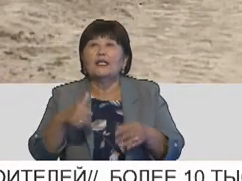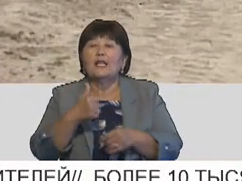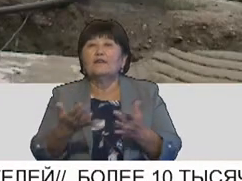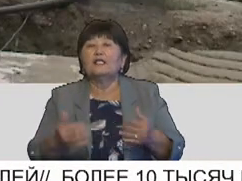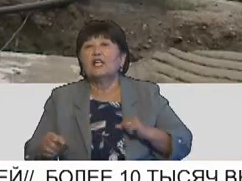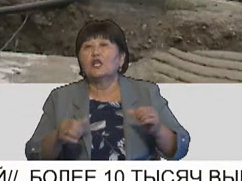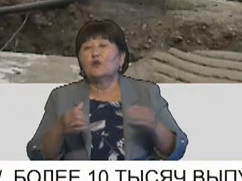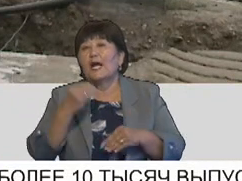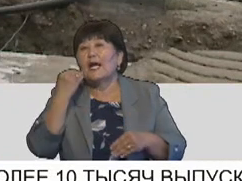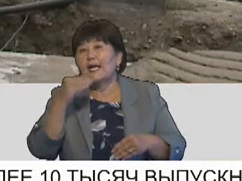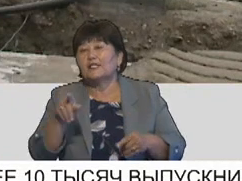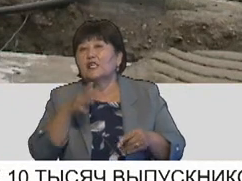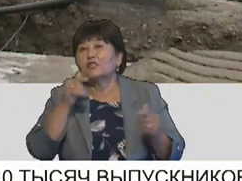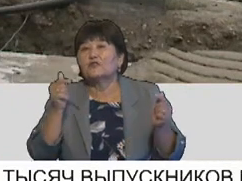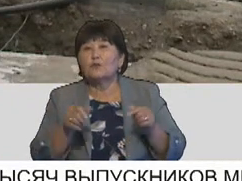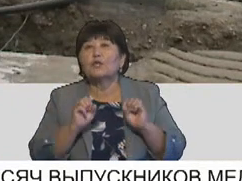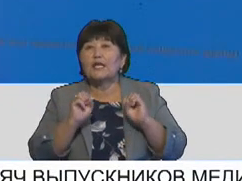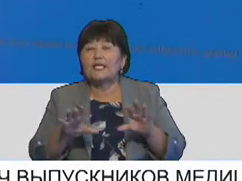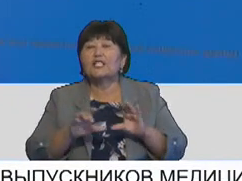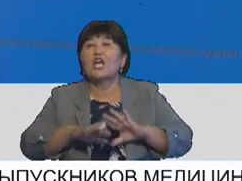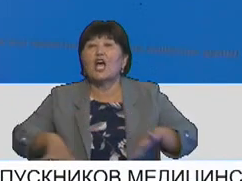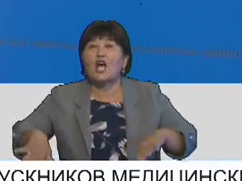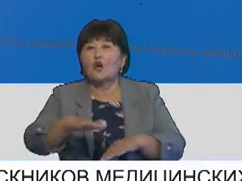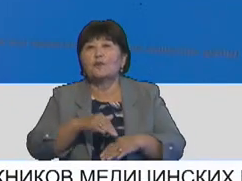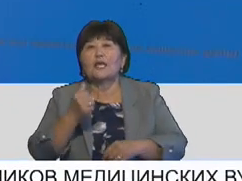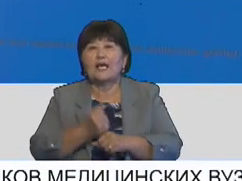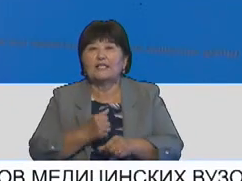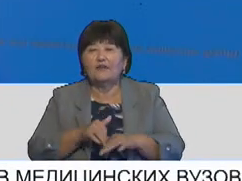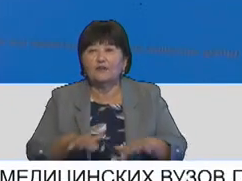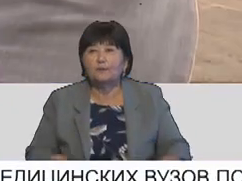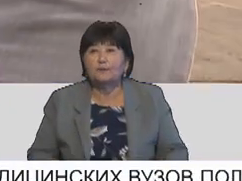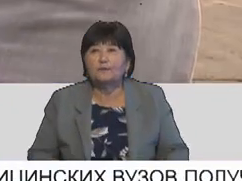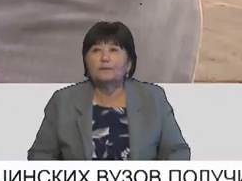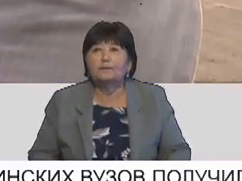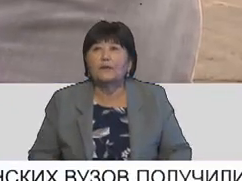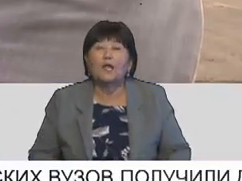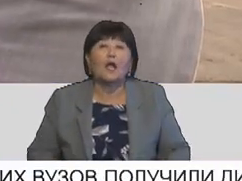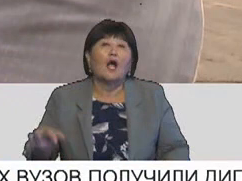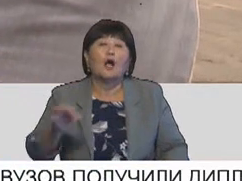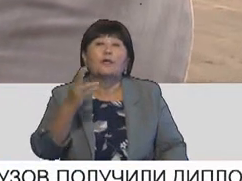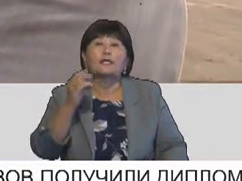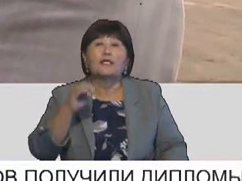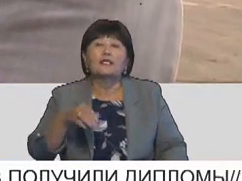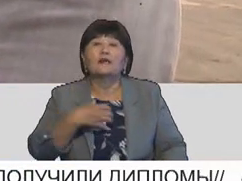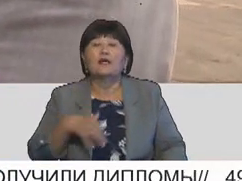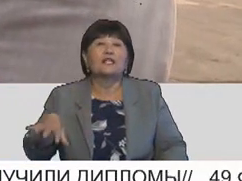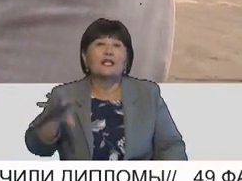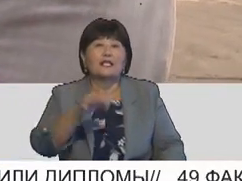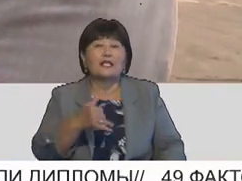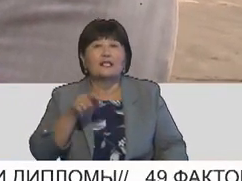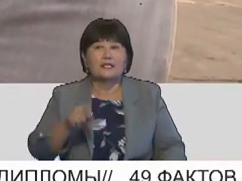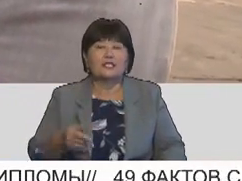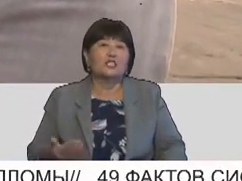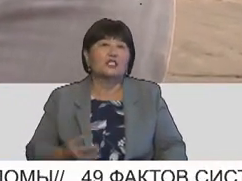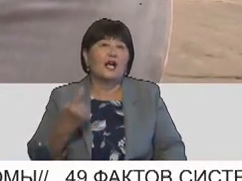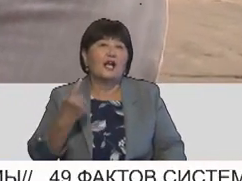подрядчикам качество и своевременная сдачи объектов областной центр важен для всех нас здесь Проживает